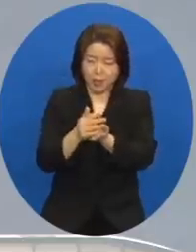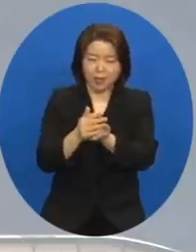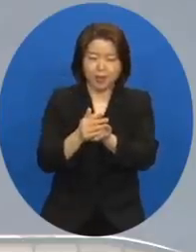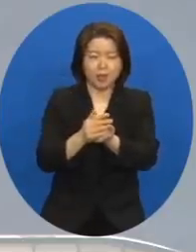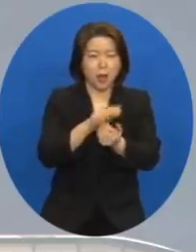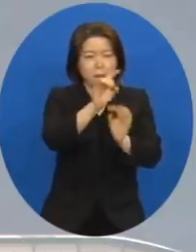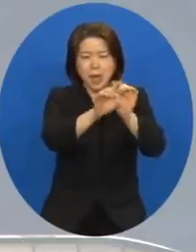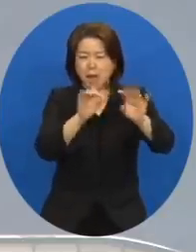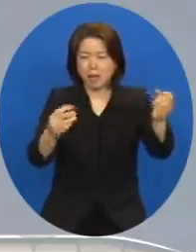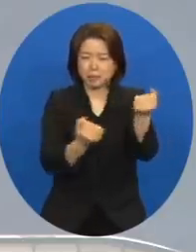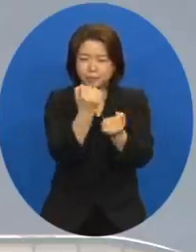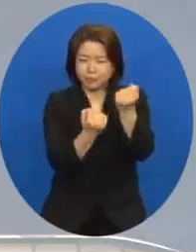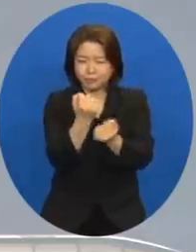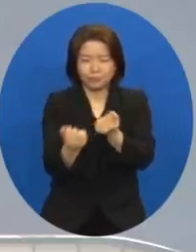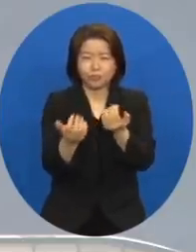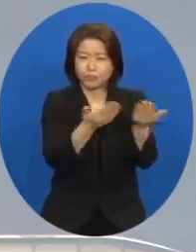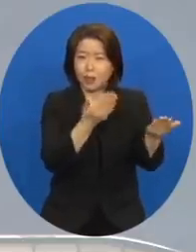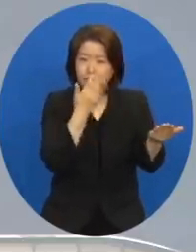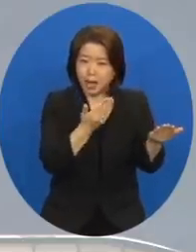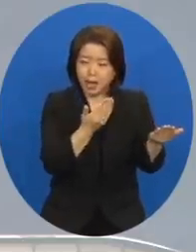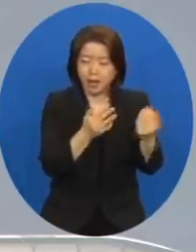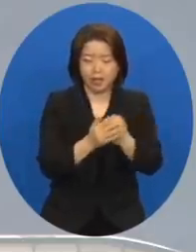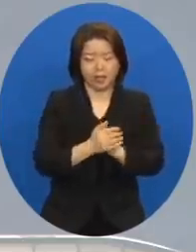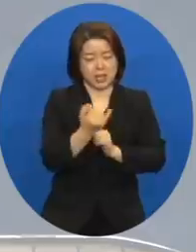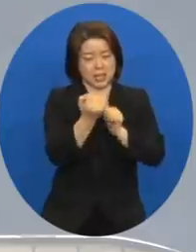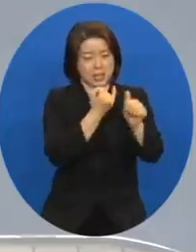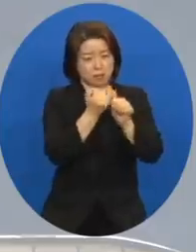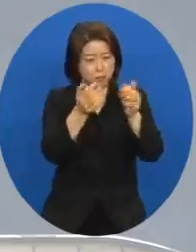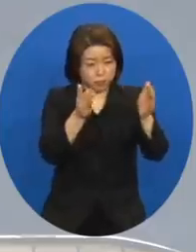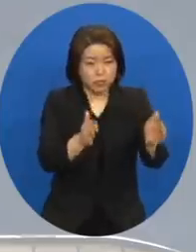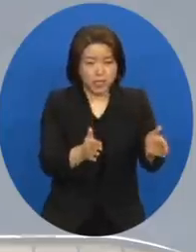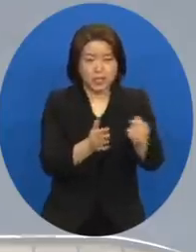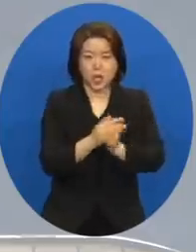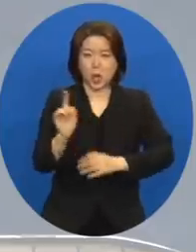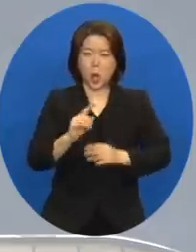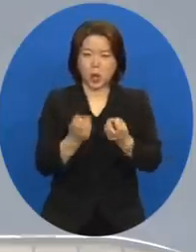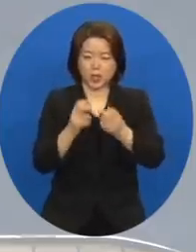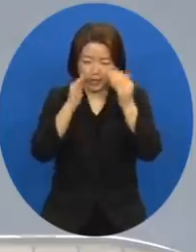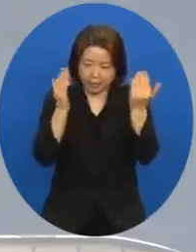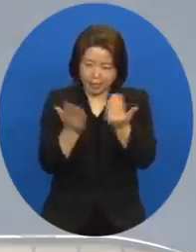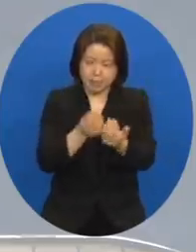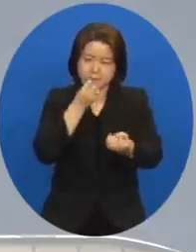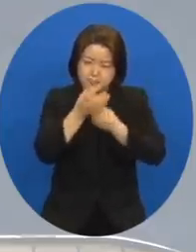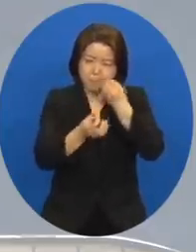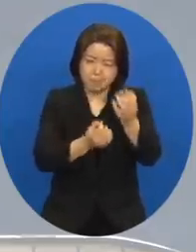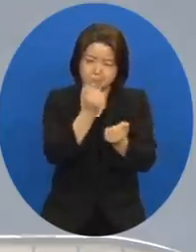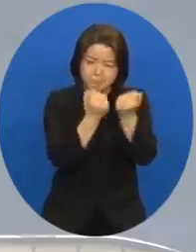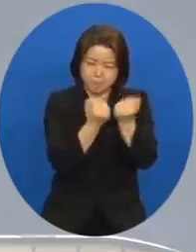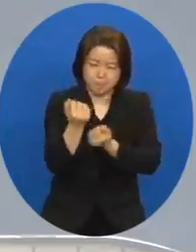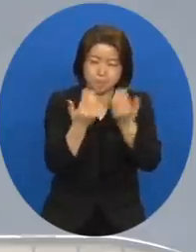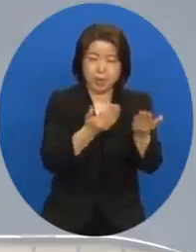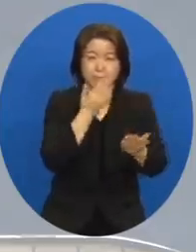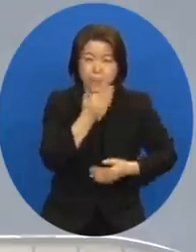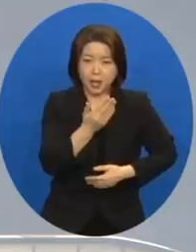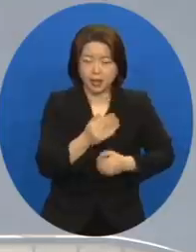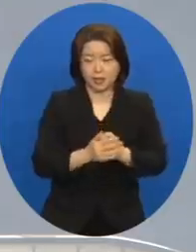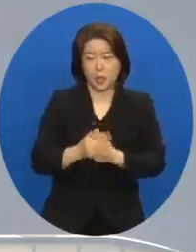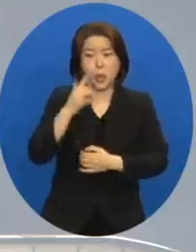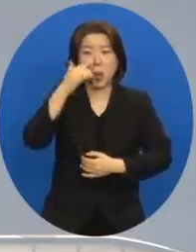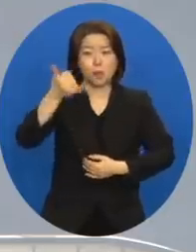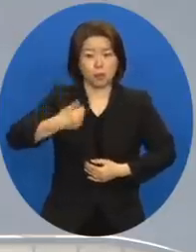사람에게 해명할 수 있겠습니까 부부 사이에도 어떻게 다 해명하고 살아요 부모 자녀